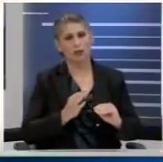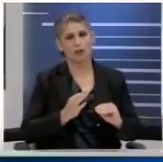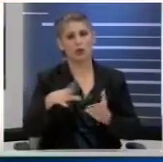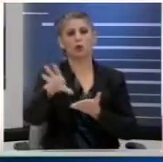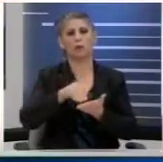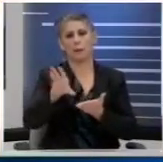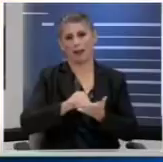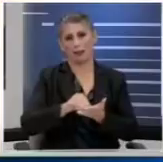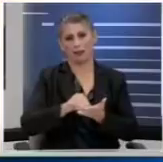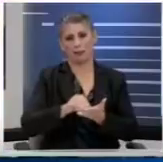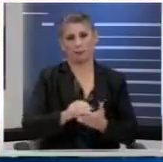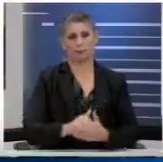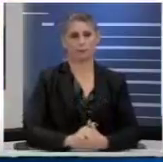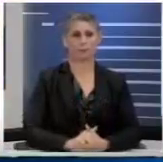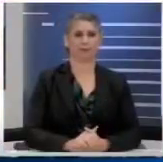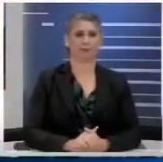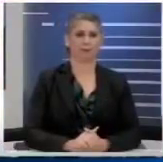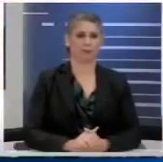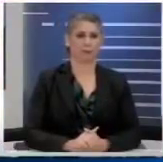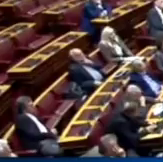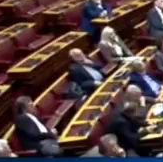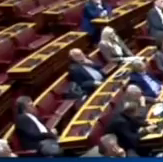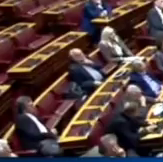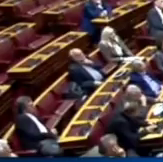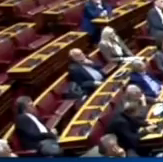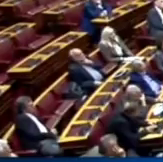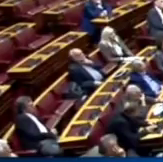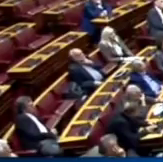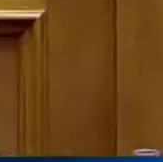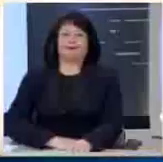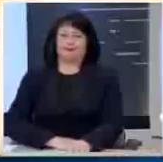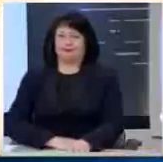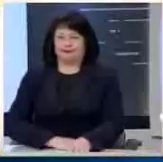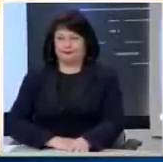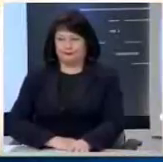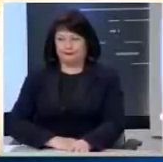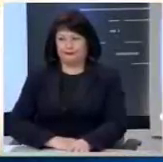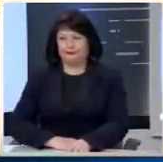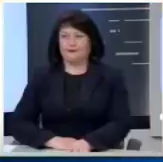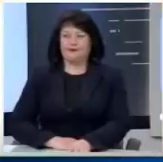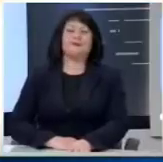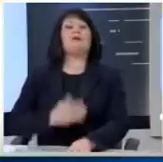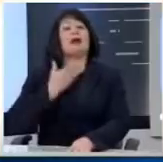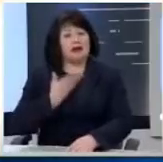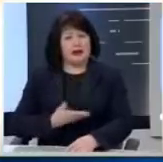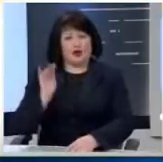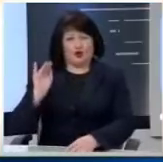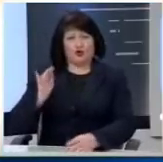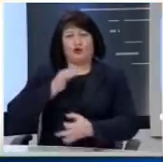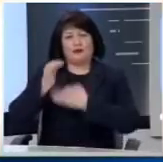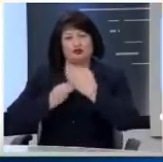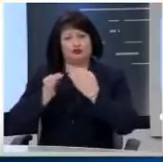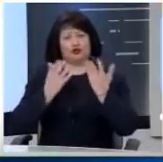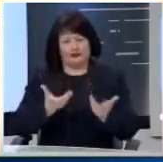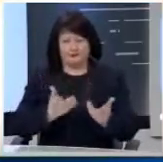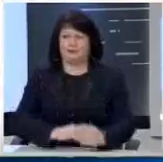σούπερ μάρκετ μέσα από την αναθεώρηση του Συντάγματος. Κλείνω, κύριε Μητσοτάκη, λέγοντάς σας το